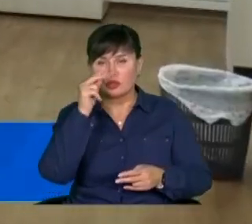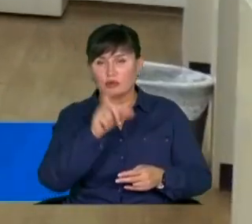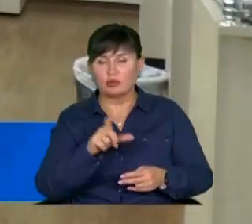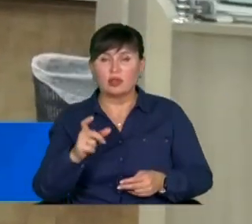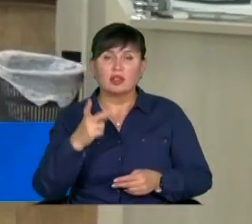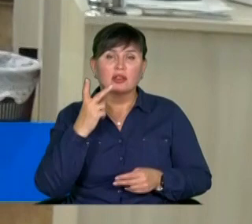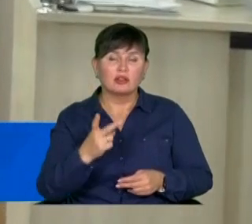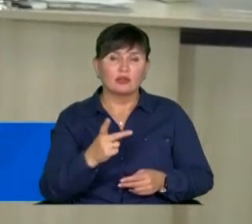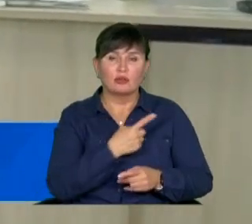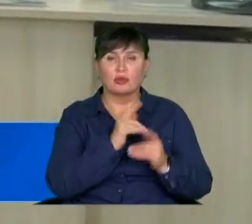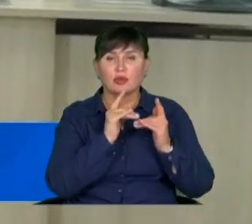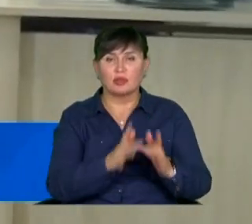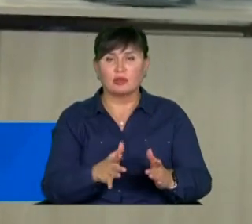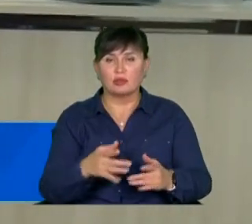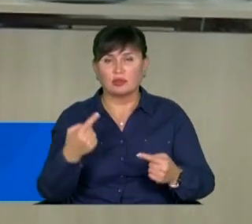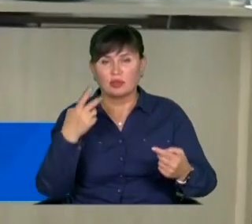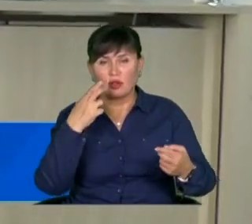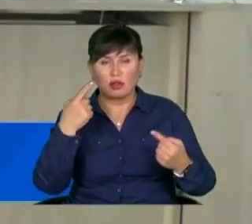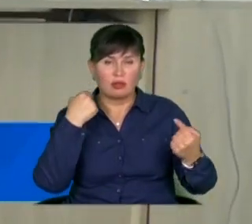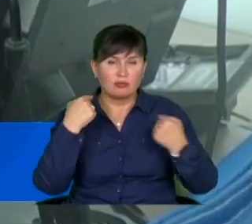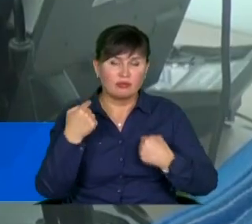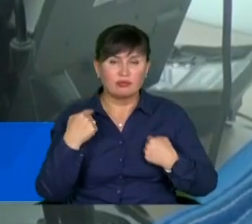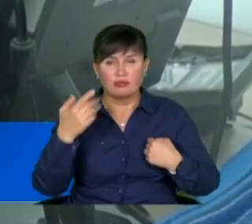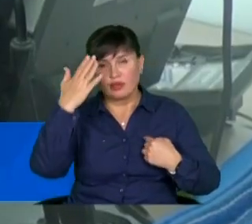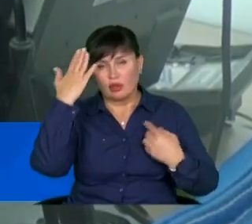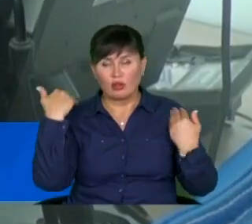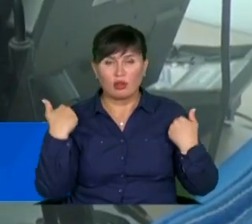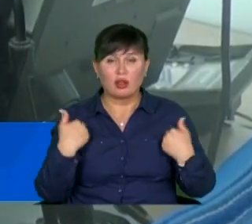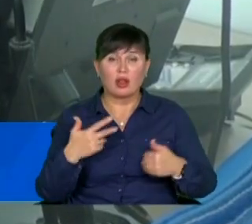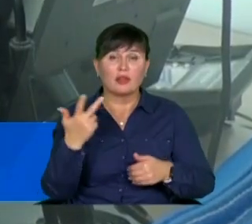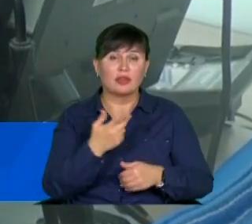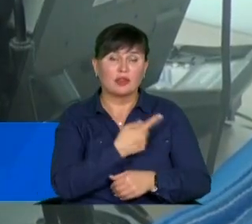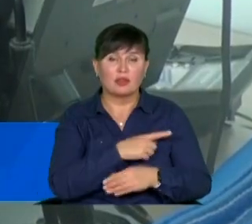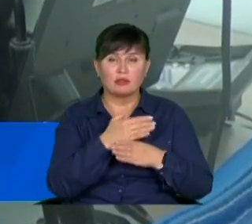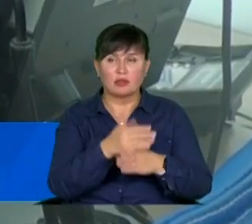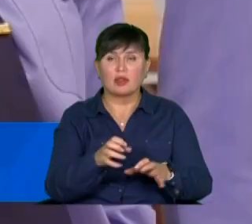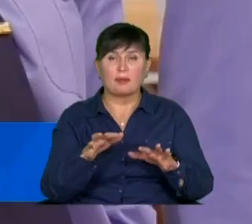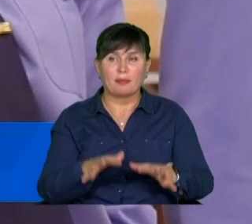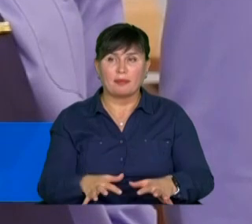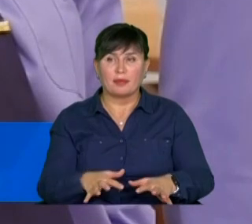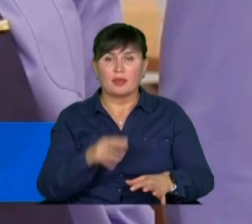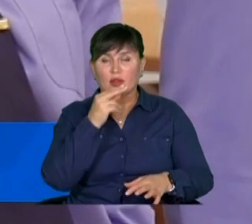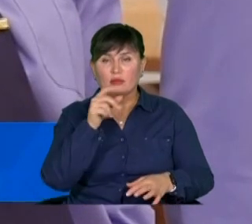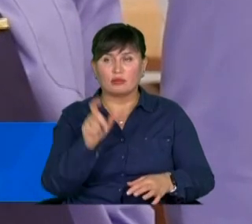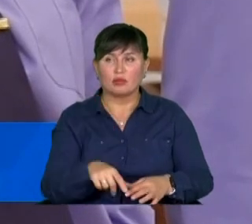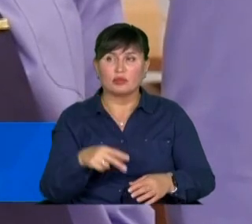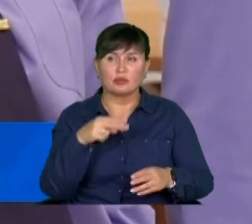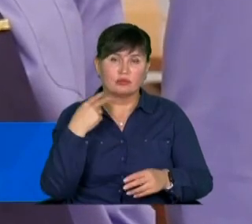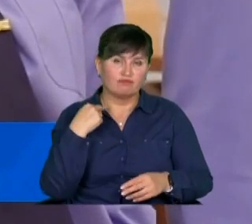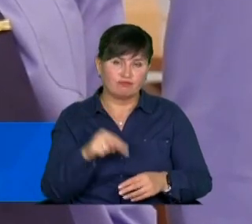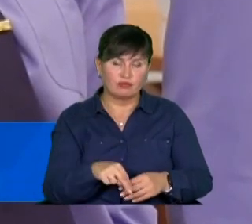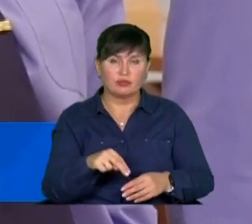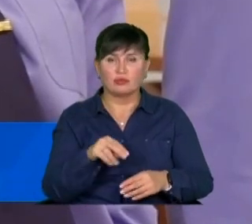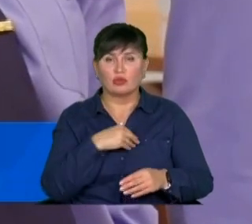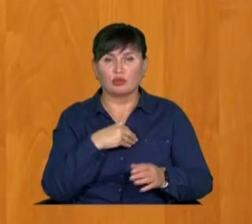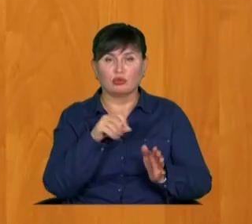2 из них поступили в больницу с колотыми ранами головы и предплечья. 3-му ребенку медпомощь оказали на месте. Подозреваемого судили по статье «Покушение на